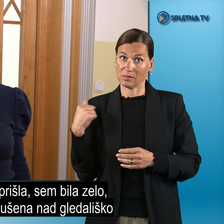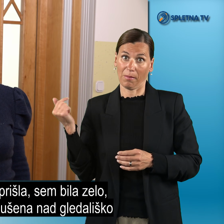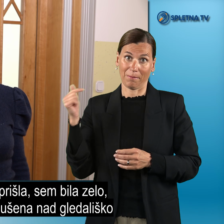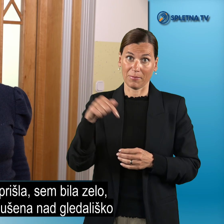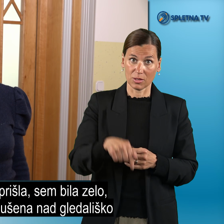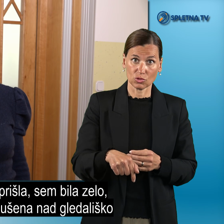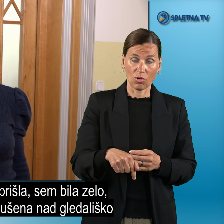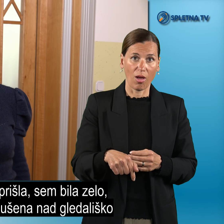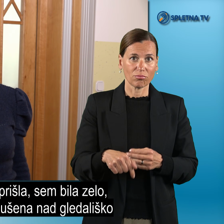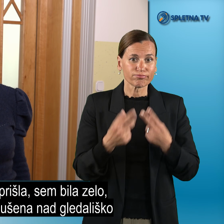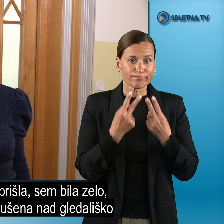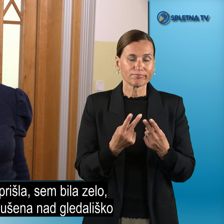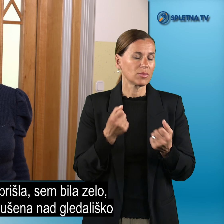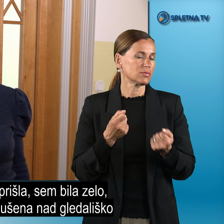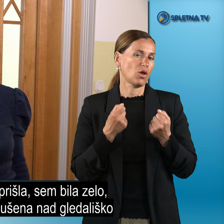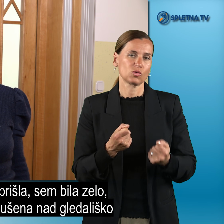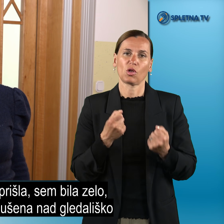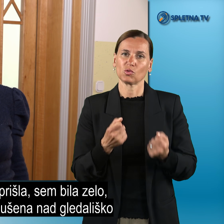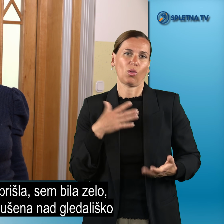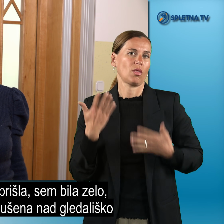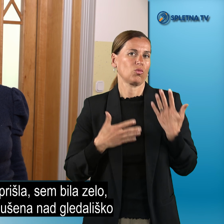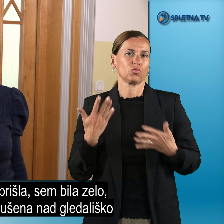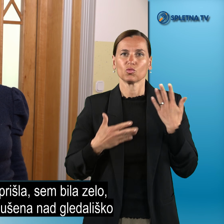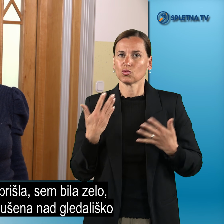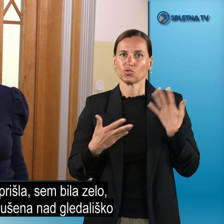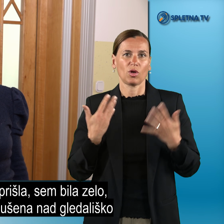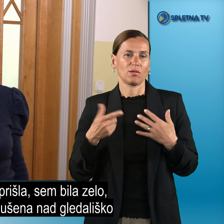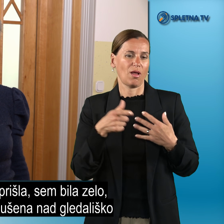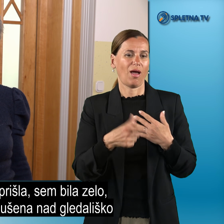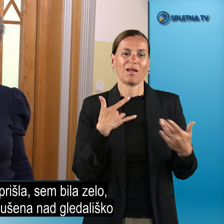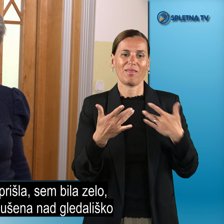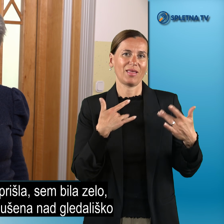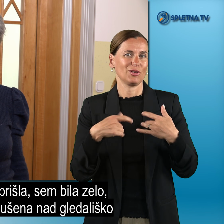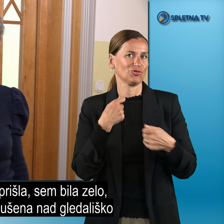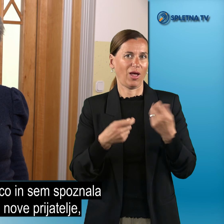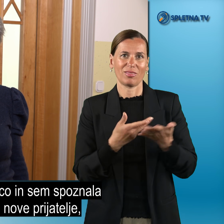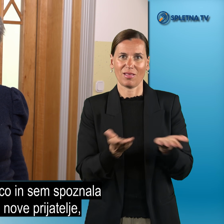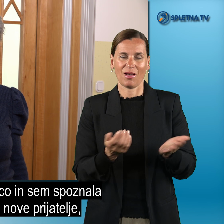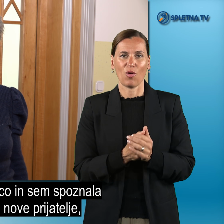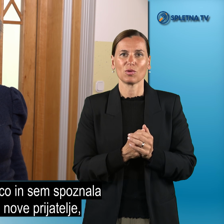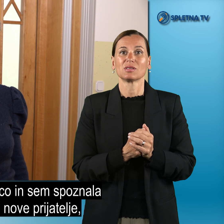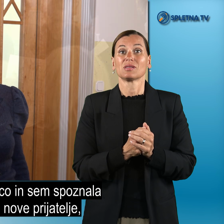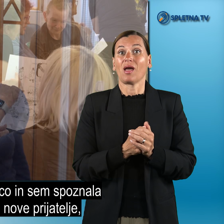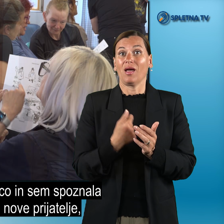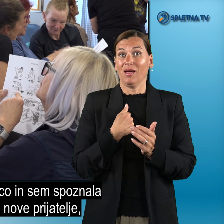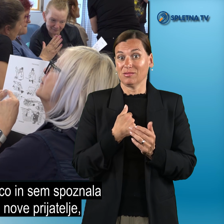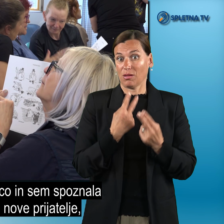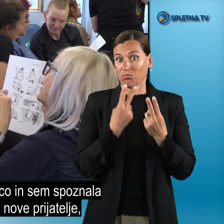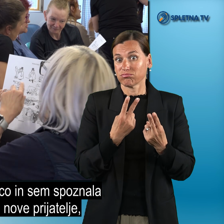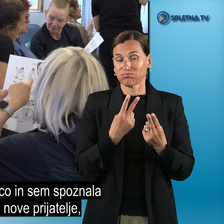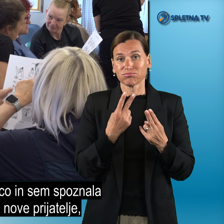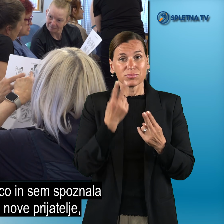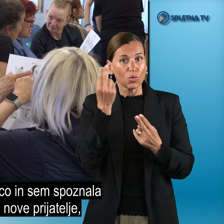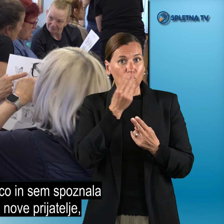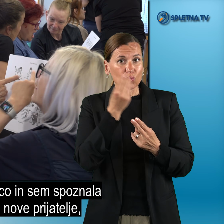Ko sem prišla, sem bila zelo navdušena nad gledališko delavnico in sem spoznala